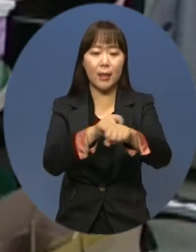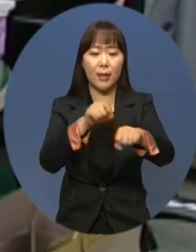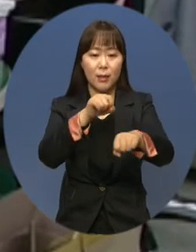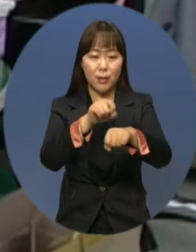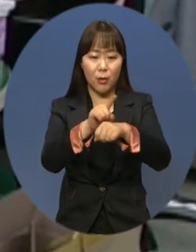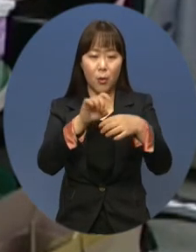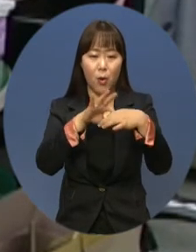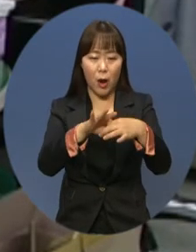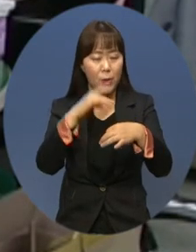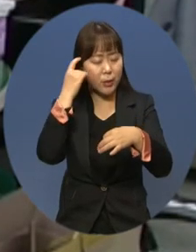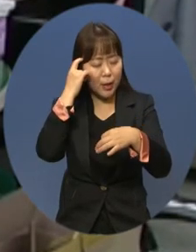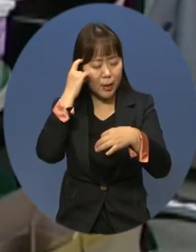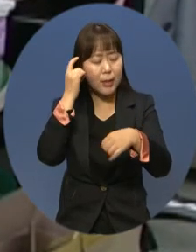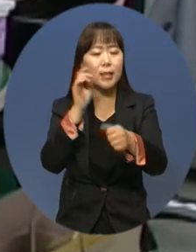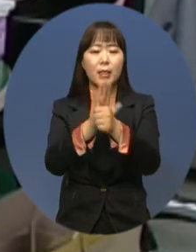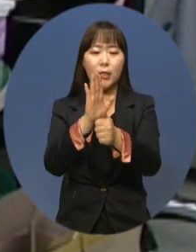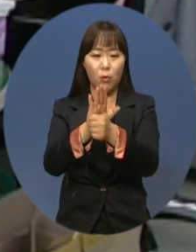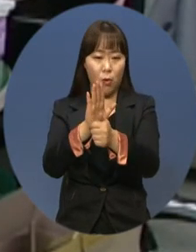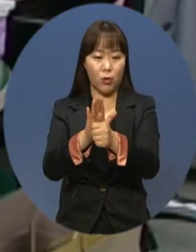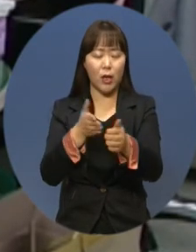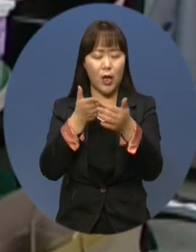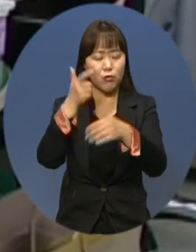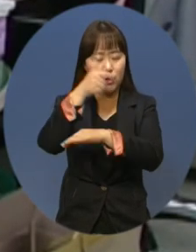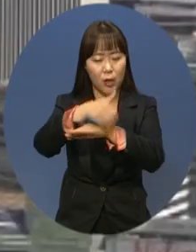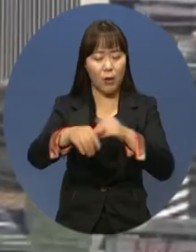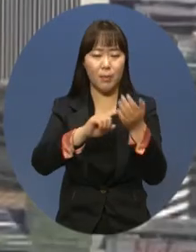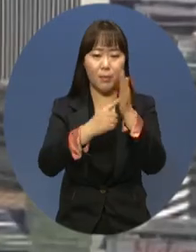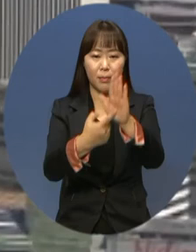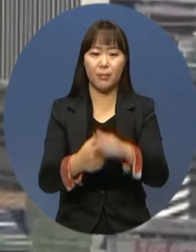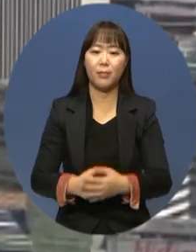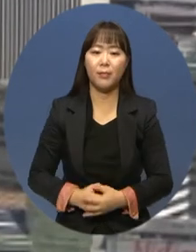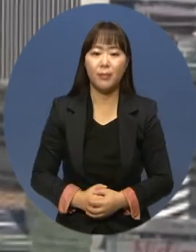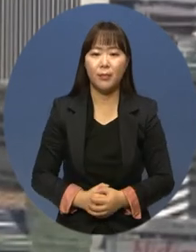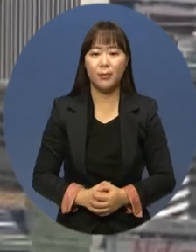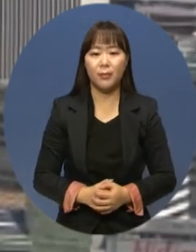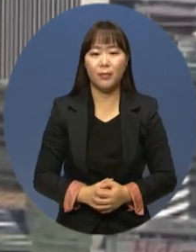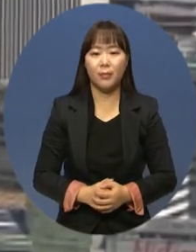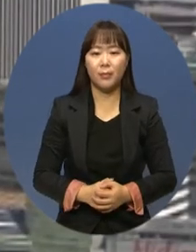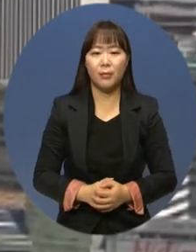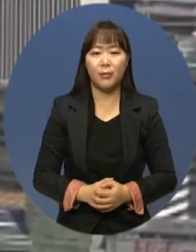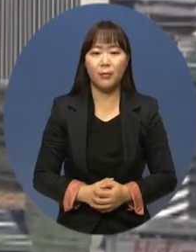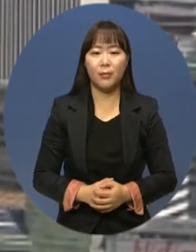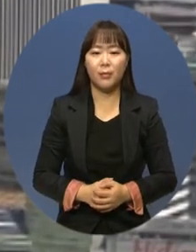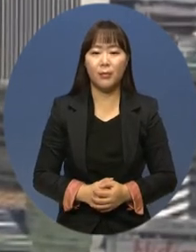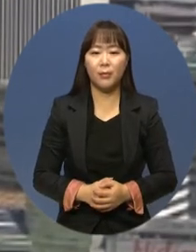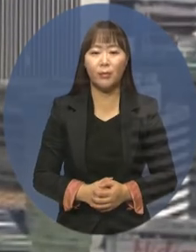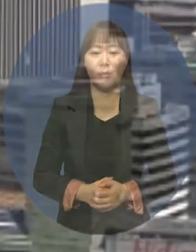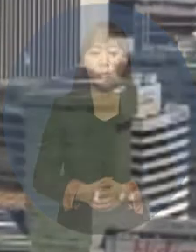지원을 강화하겠다는 의지를 드러냈습니다 폭시 tv 뉴스 승용 입니다